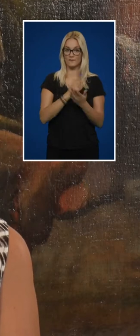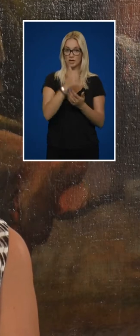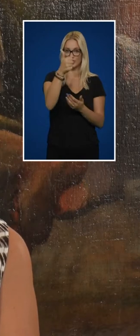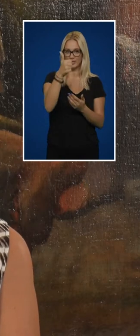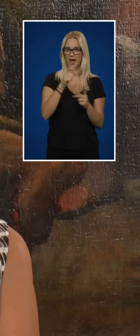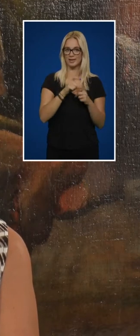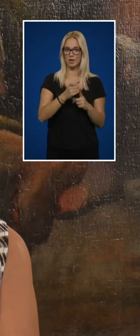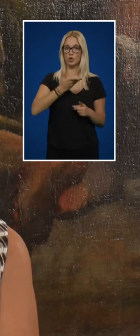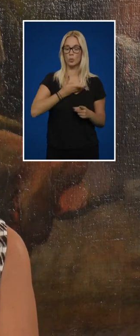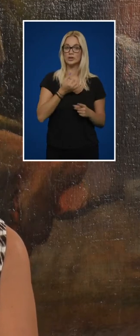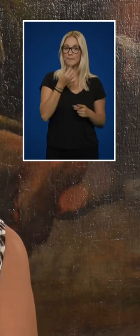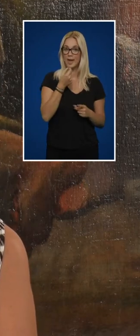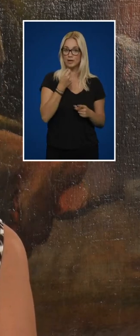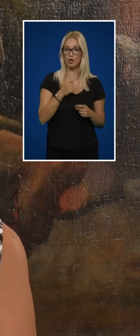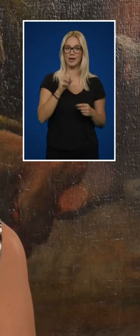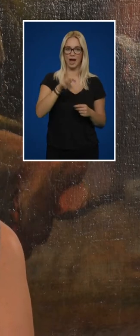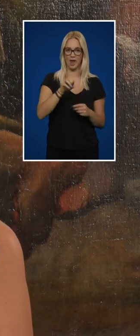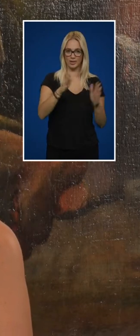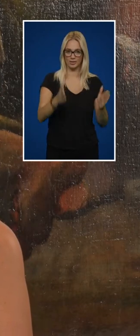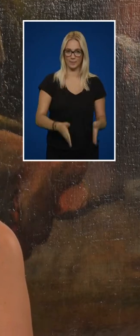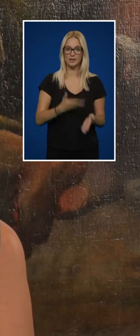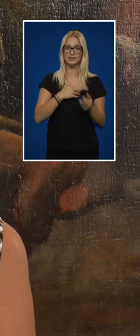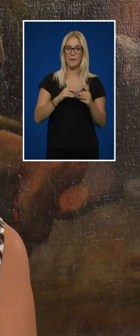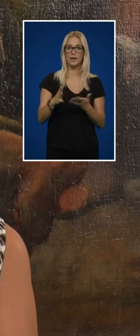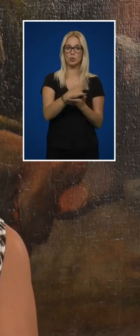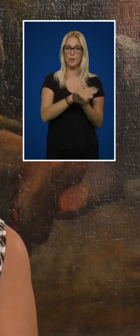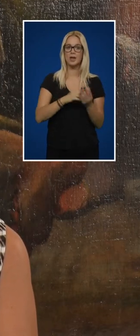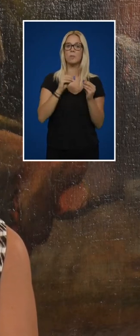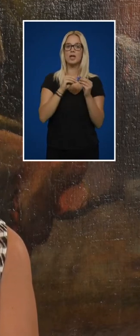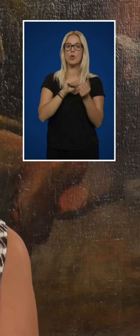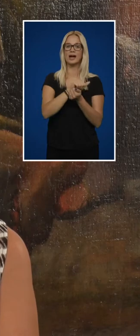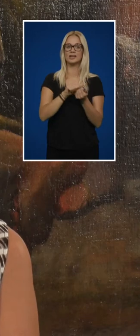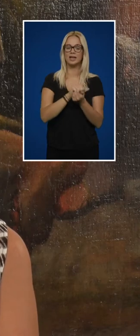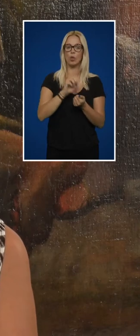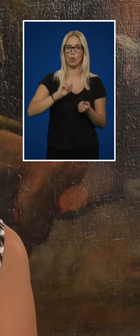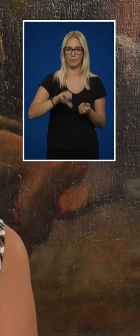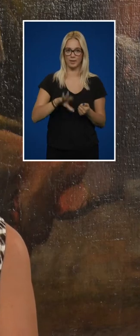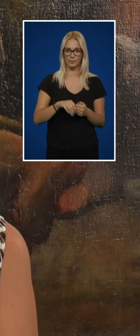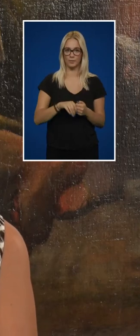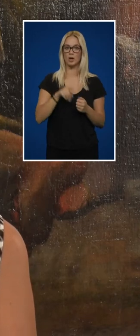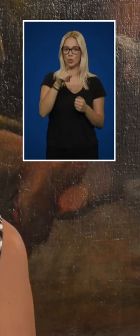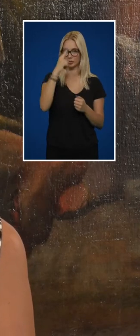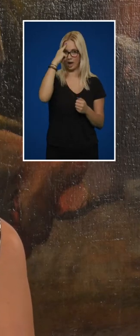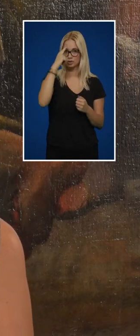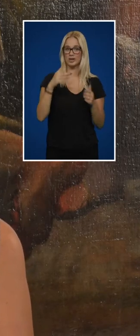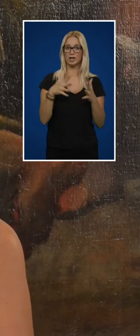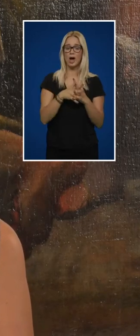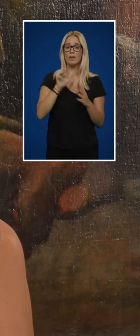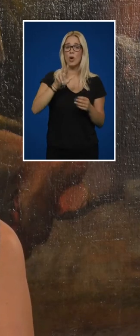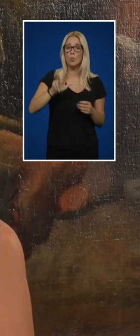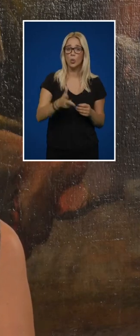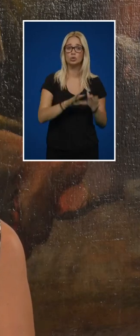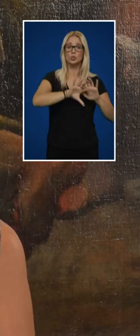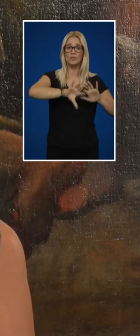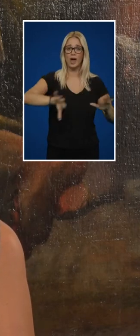putem žutih namjenskih vrećica za plastiku i plavih namjenskih vrećica za papir. Te se vrećice